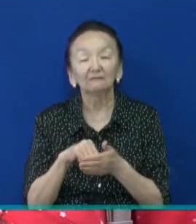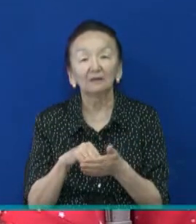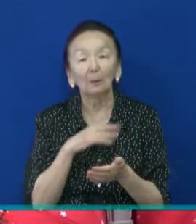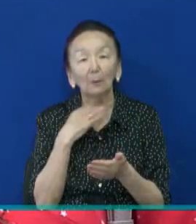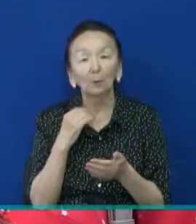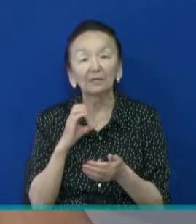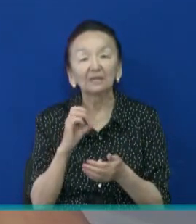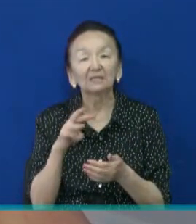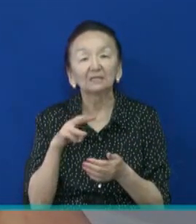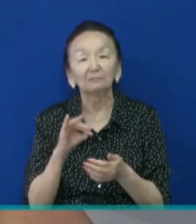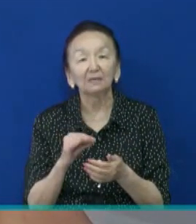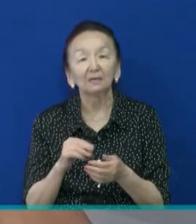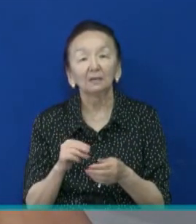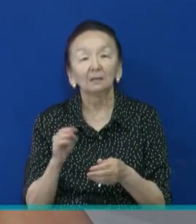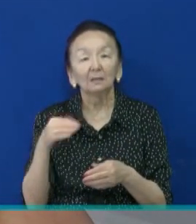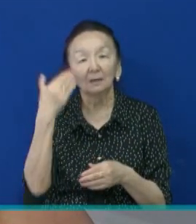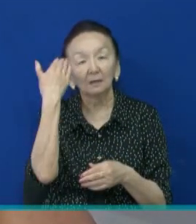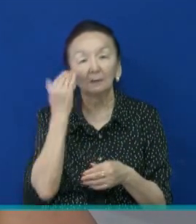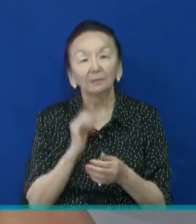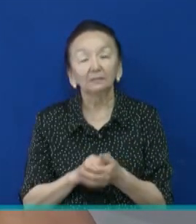представители предприятий.